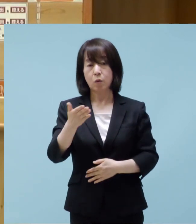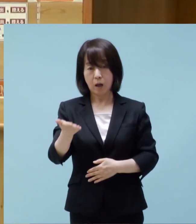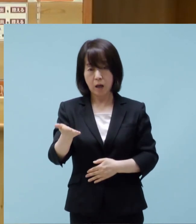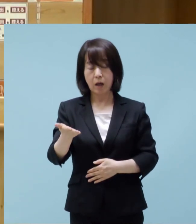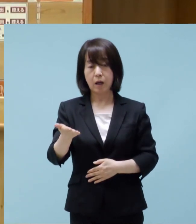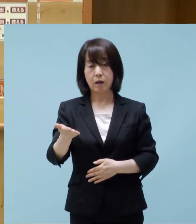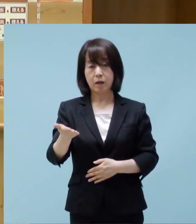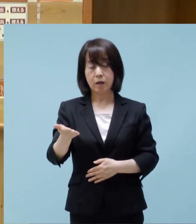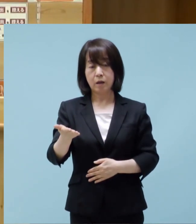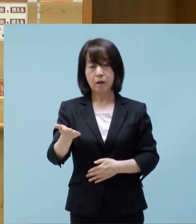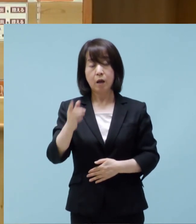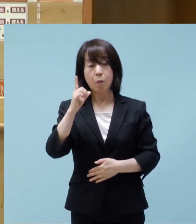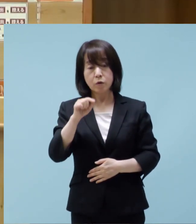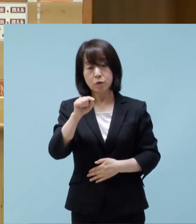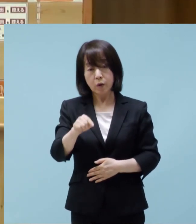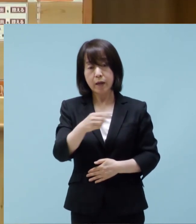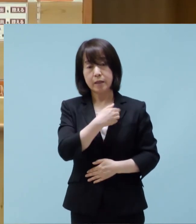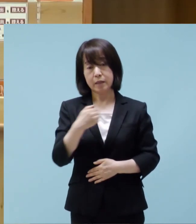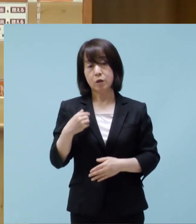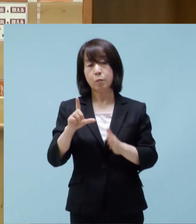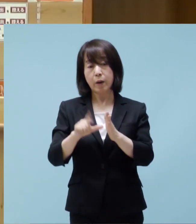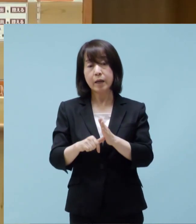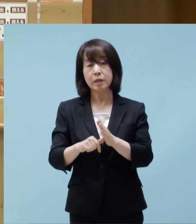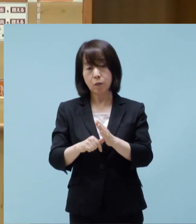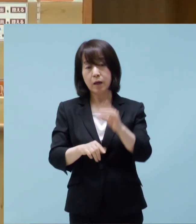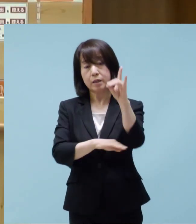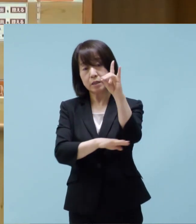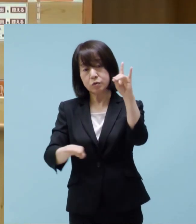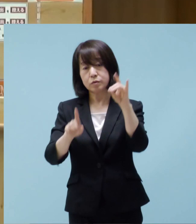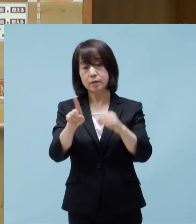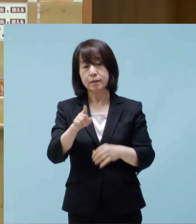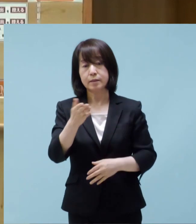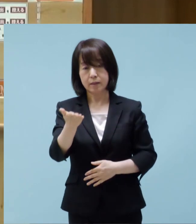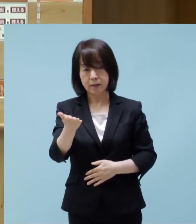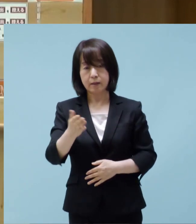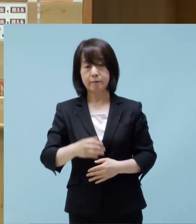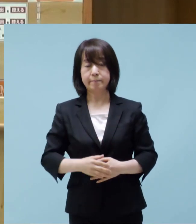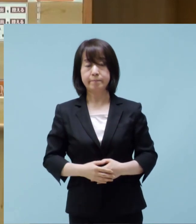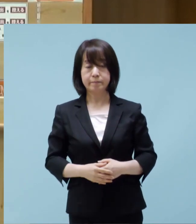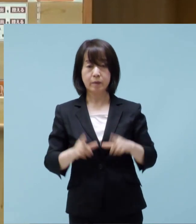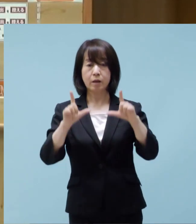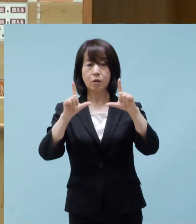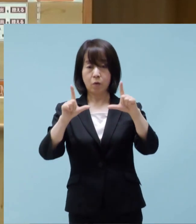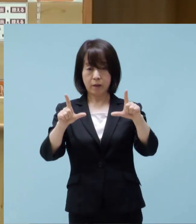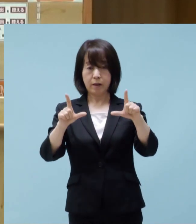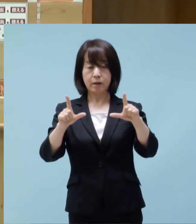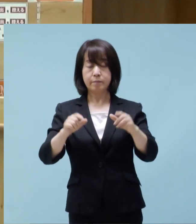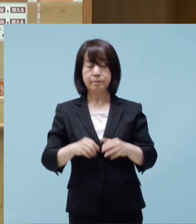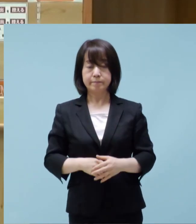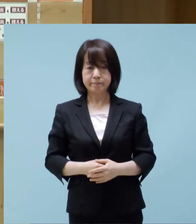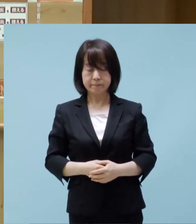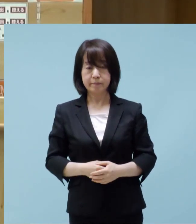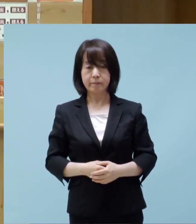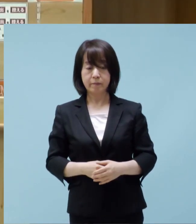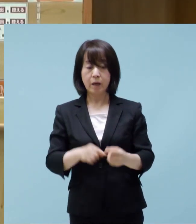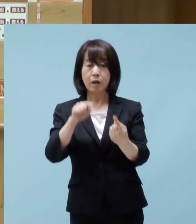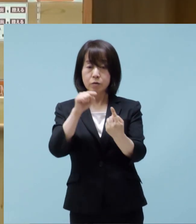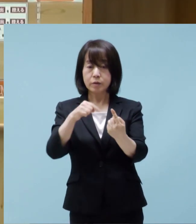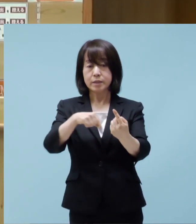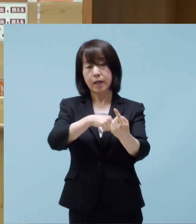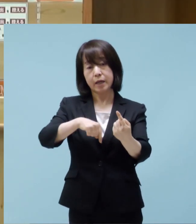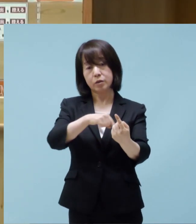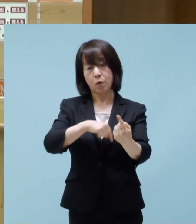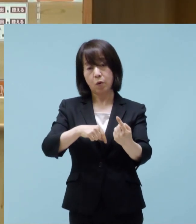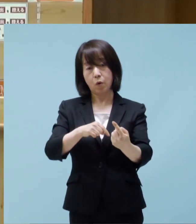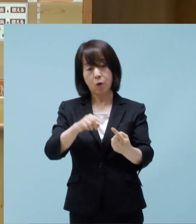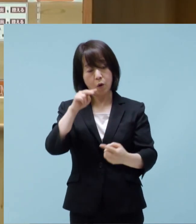ういう数値が基準になってくるんでしょうか。 基本的には措置内容をご覧いただければ分かると思うんですが、6月